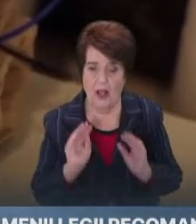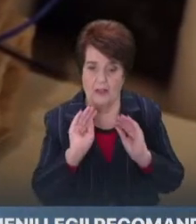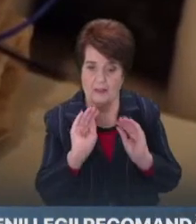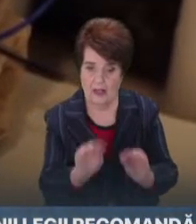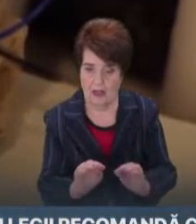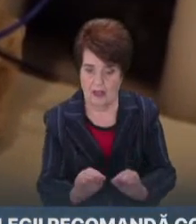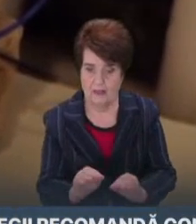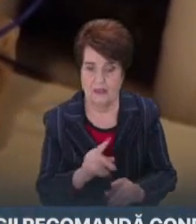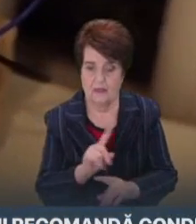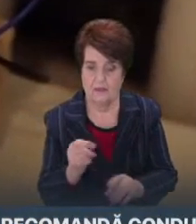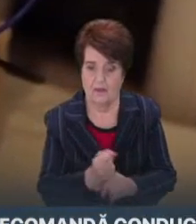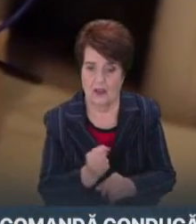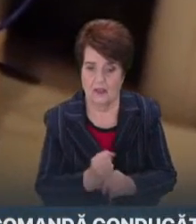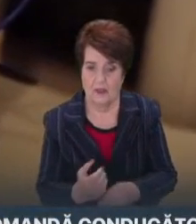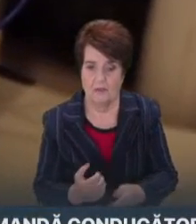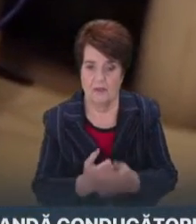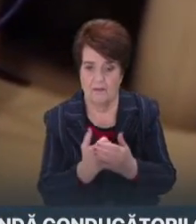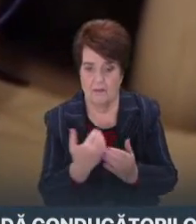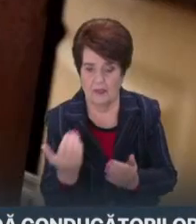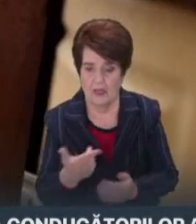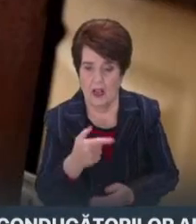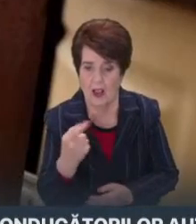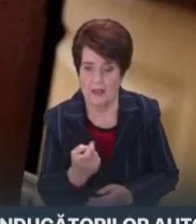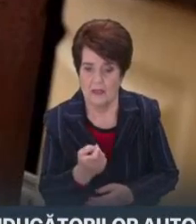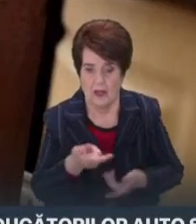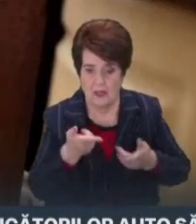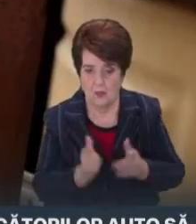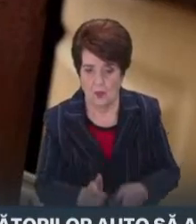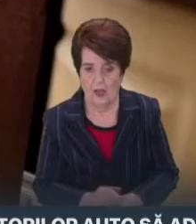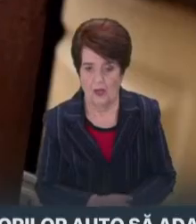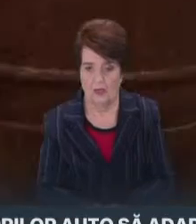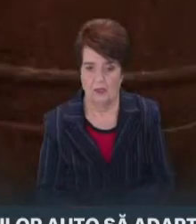ce funcționează pe bază de gaze naturale.